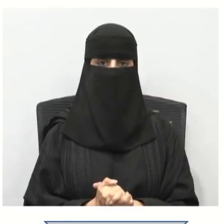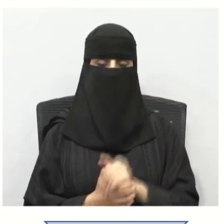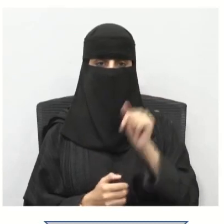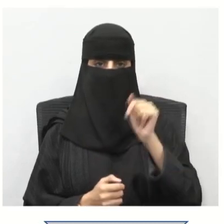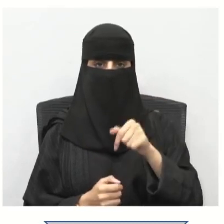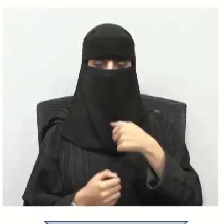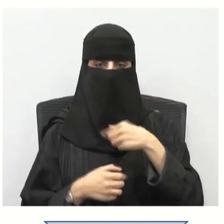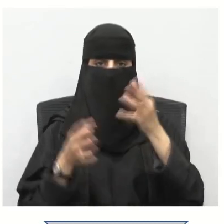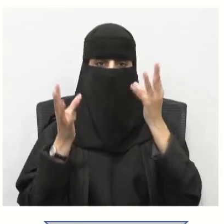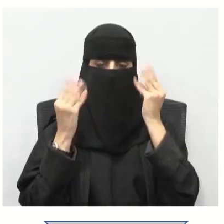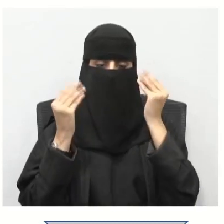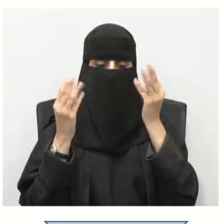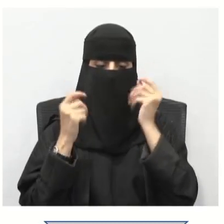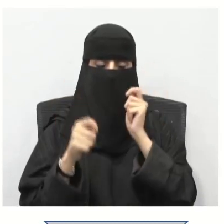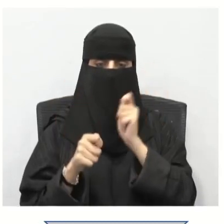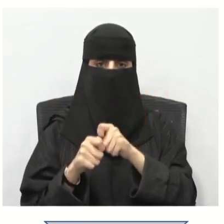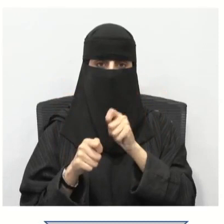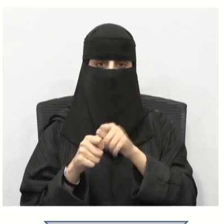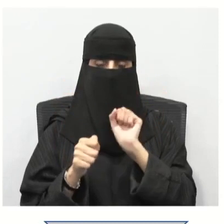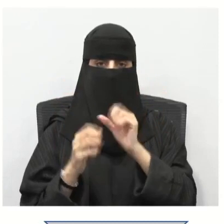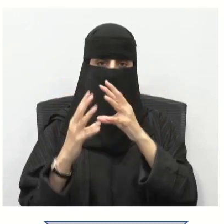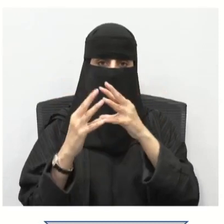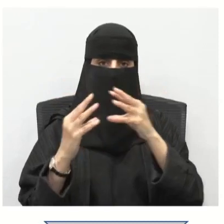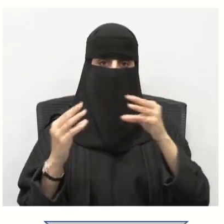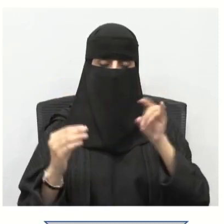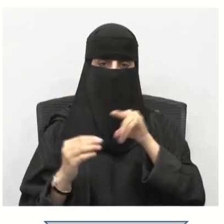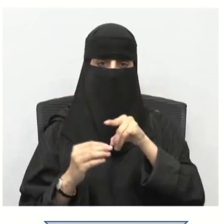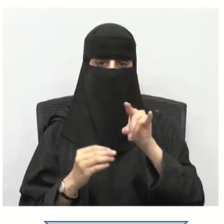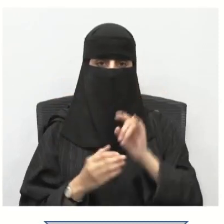اليوم تعلمت ان اصنع جسم